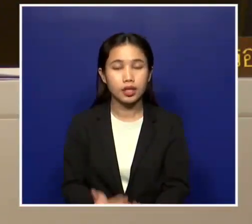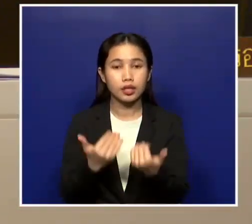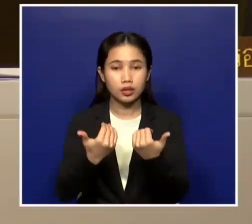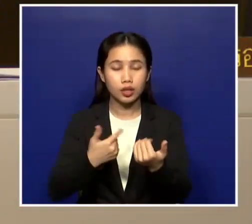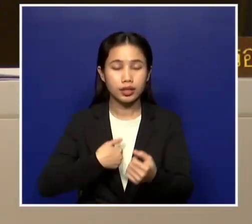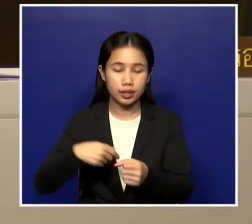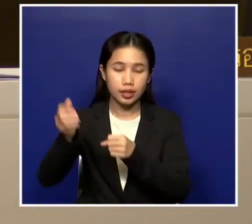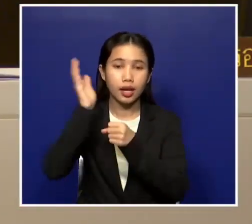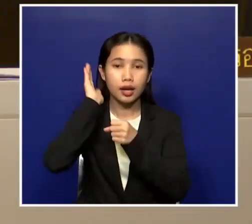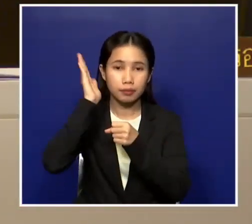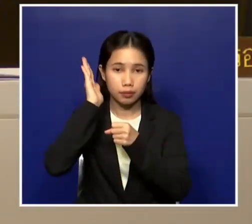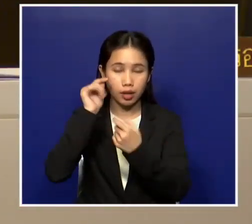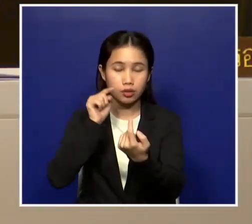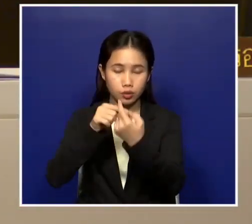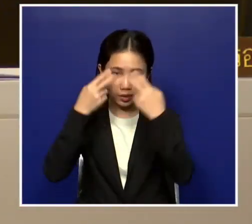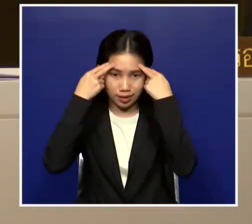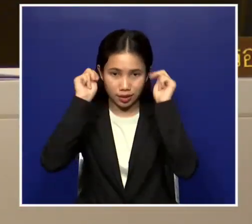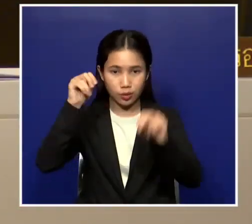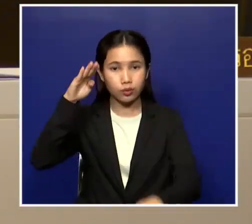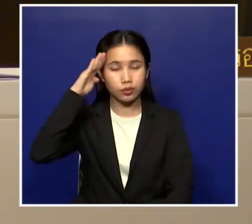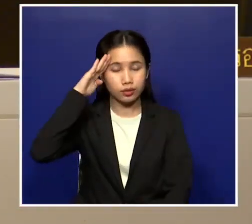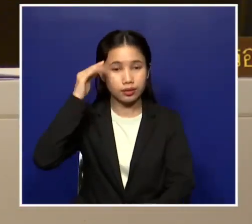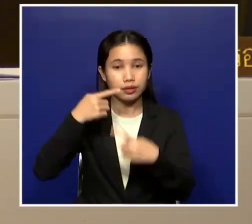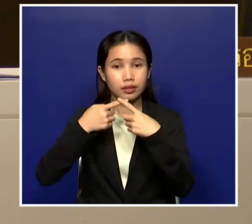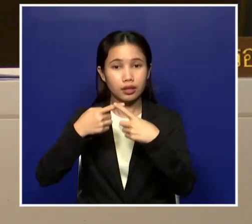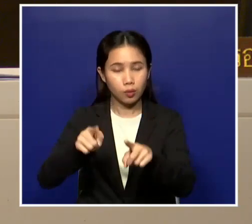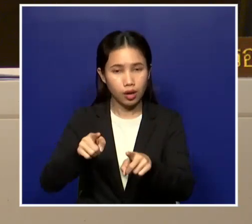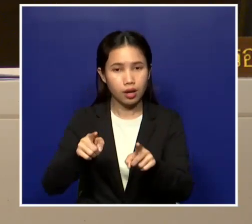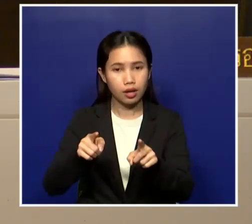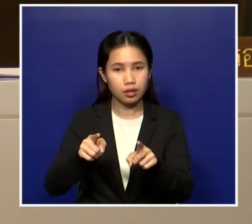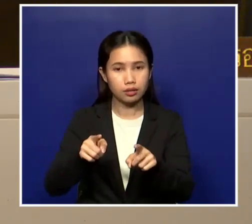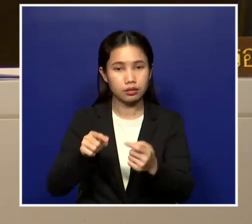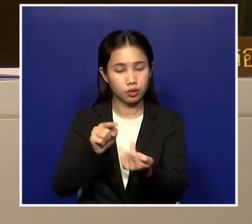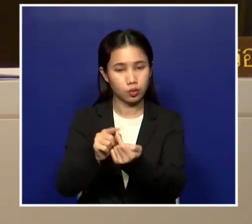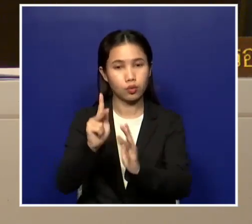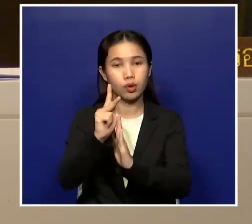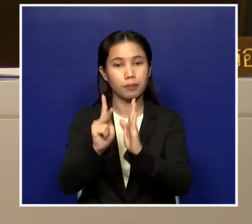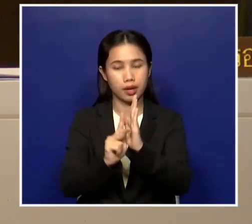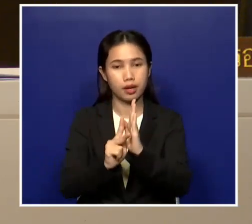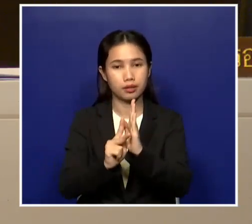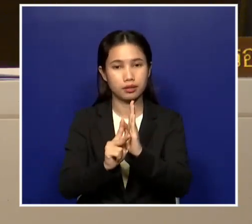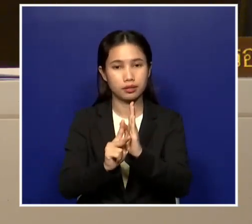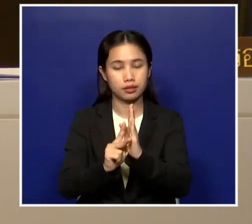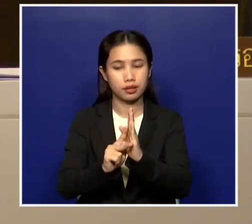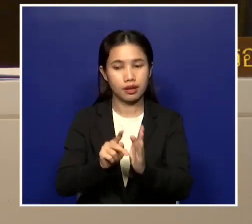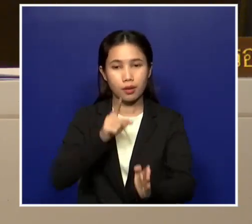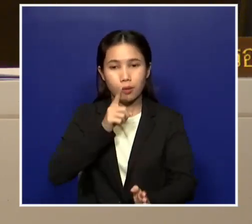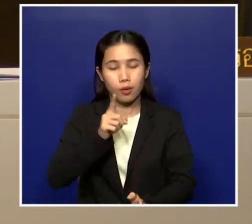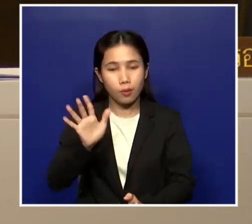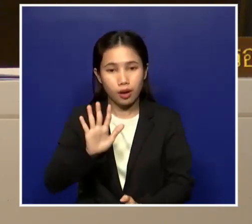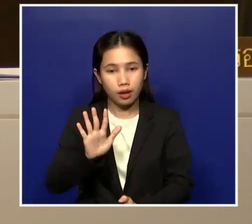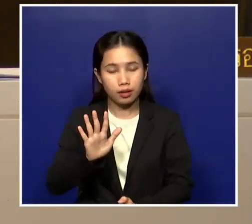วหานายรัฐมนตรีแต่เป็นการกล่าวหาที่ใช้ข้อกฎหมายไม่ได้เป็นการใช้อำนาจตามมือไป